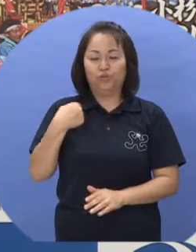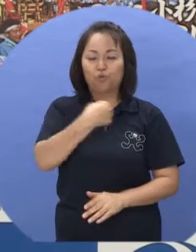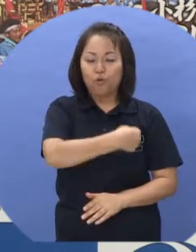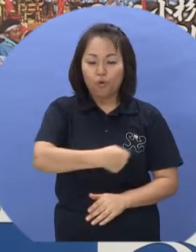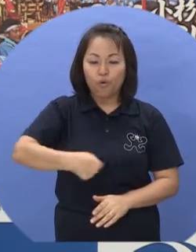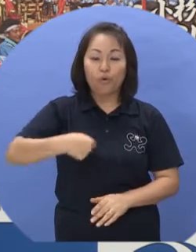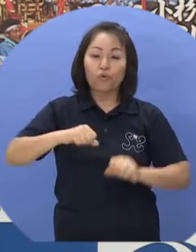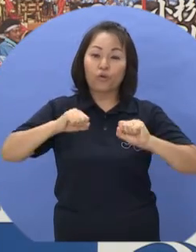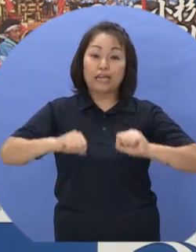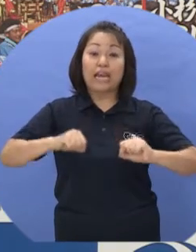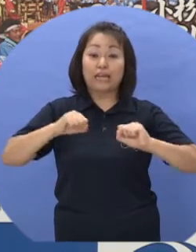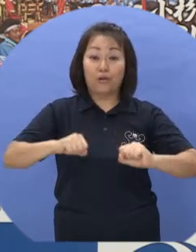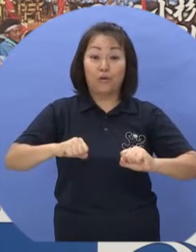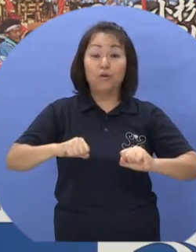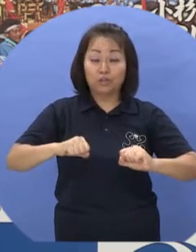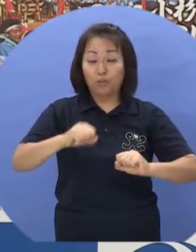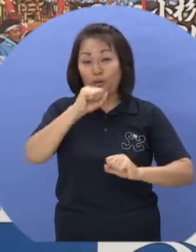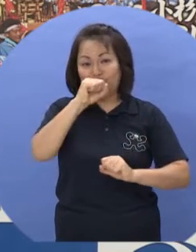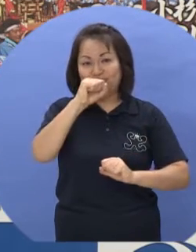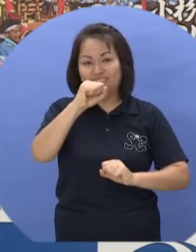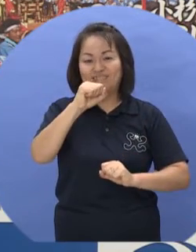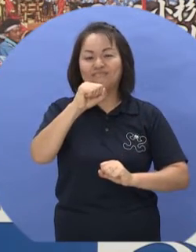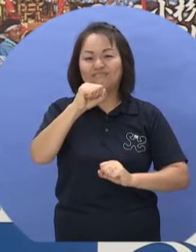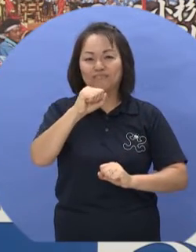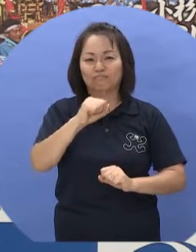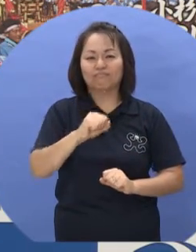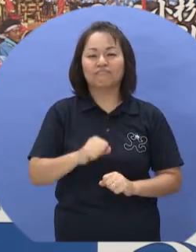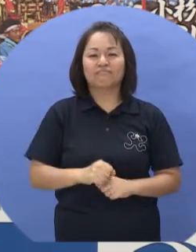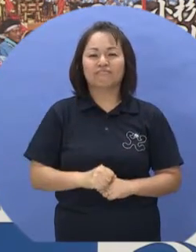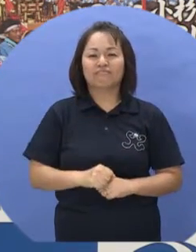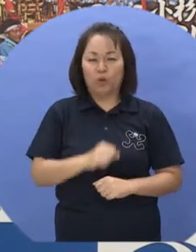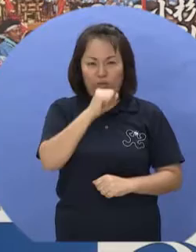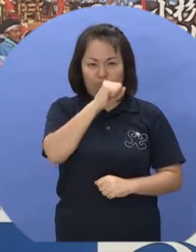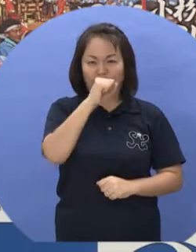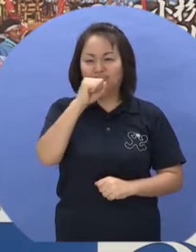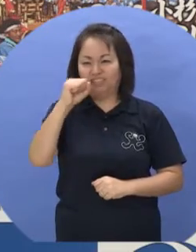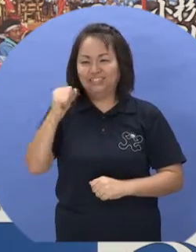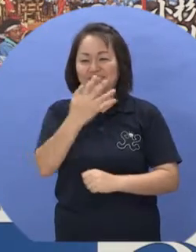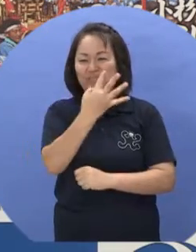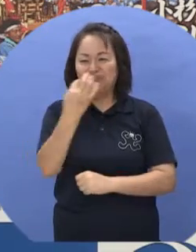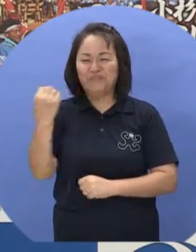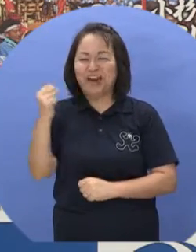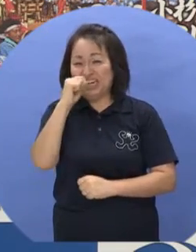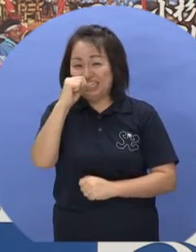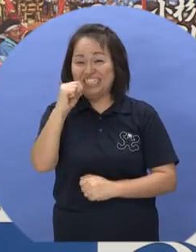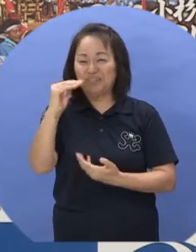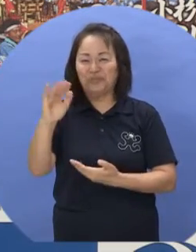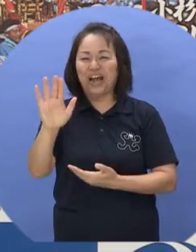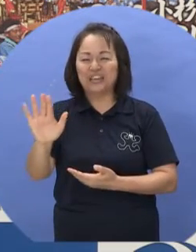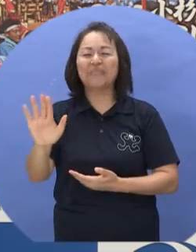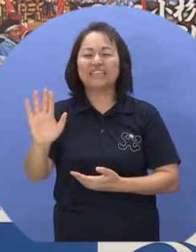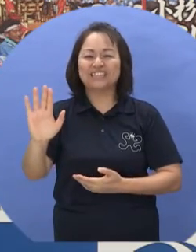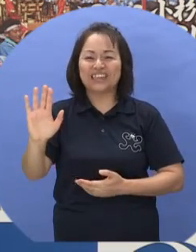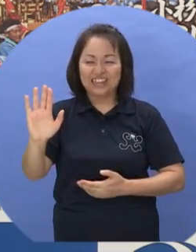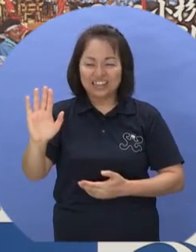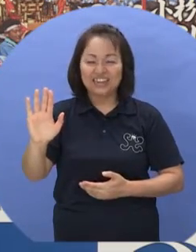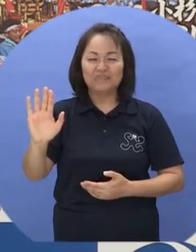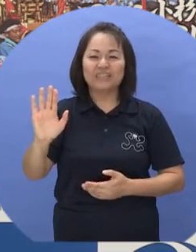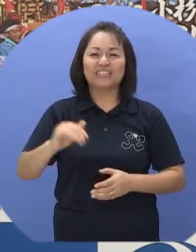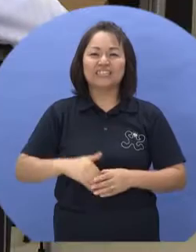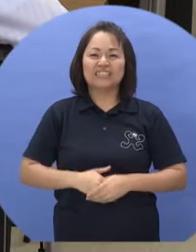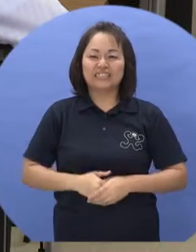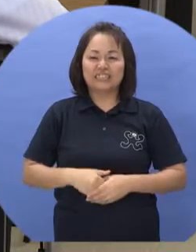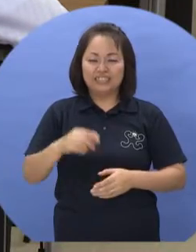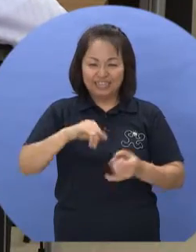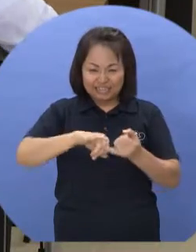るというふうにも言われているところであります。まあ、まさに悪いことなしみたいな話でありますけれども、まあ、ぜひこれを普及してい